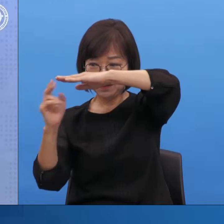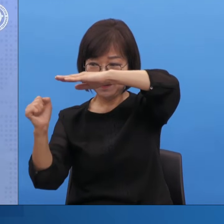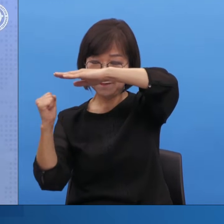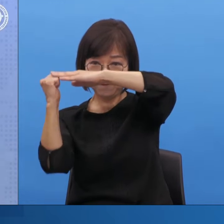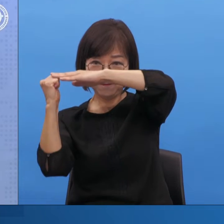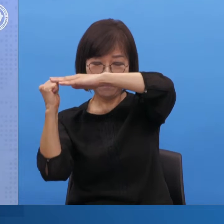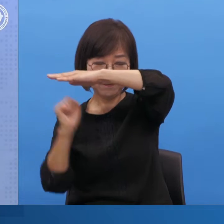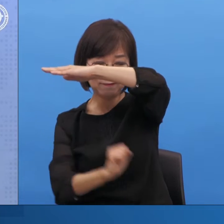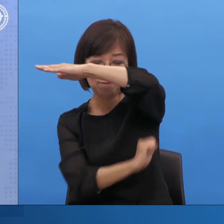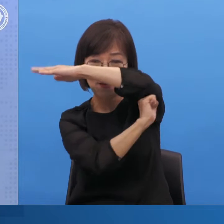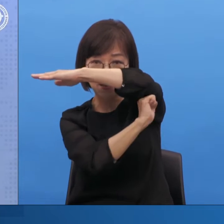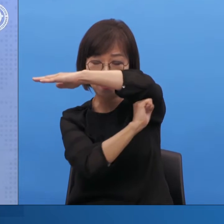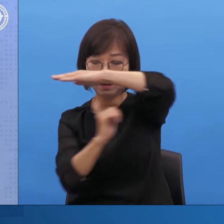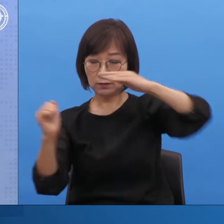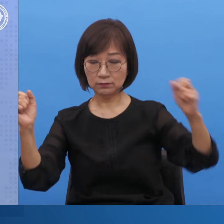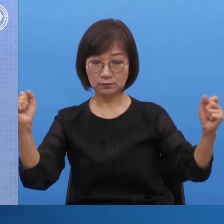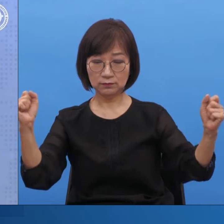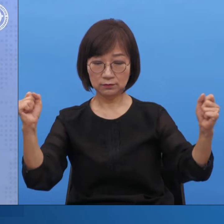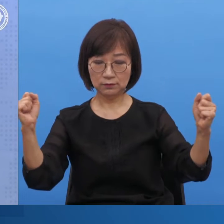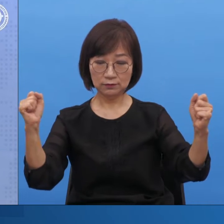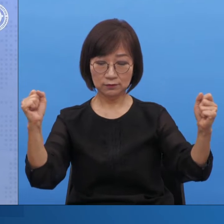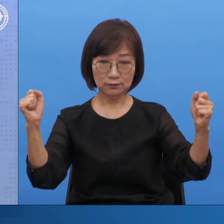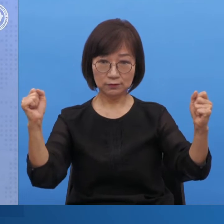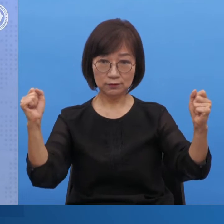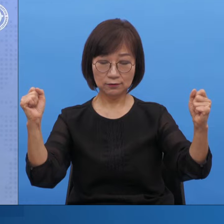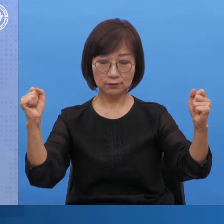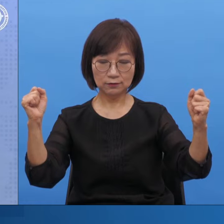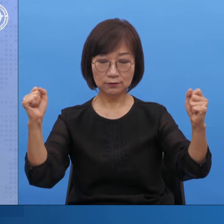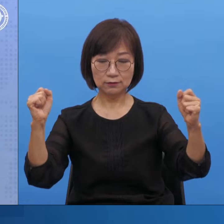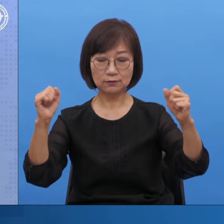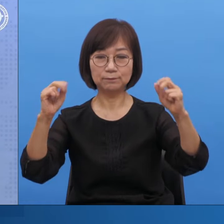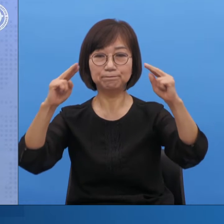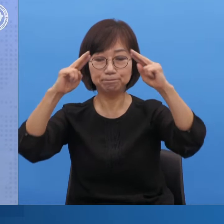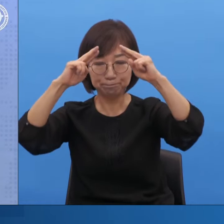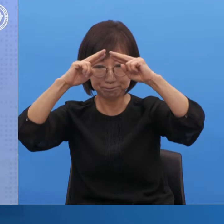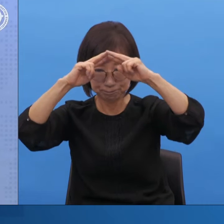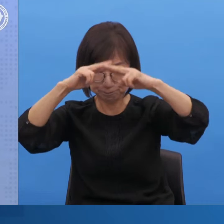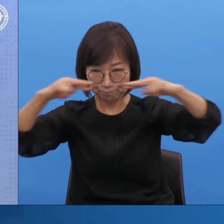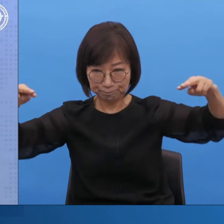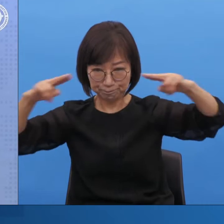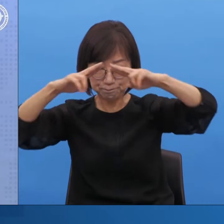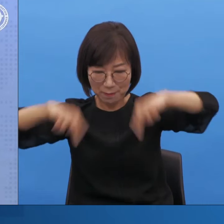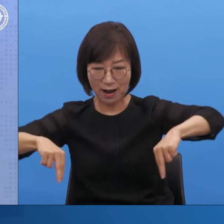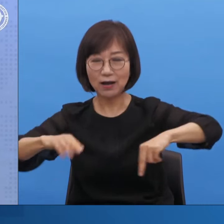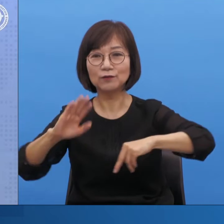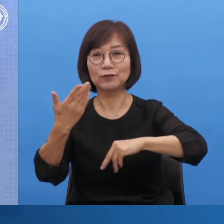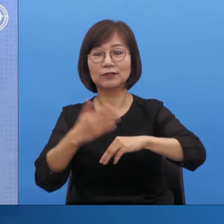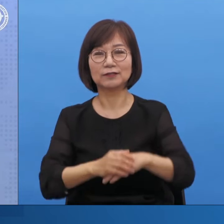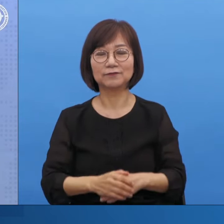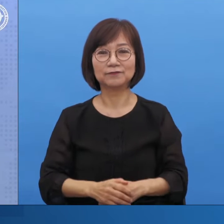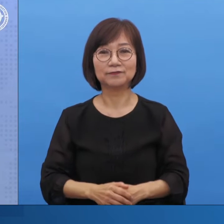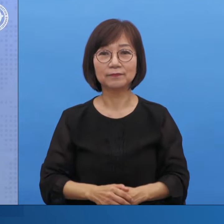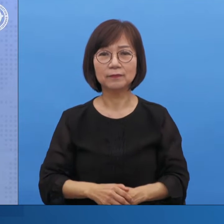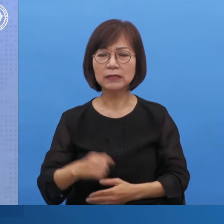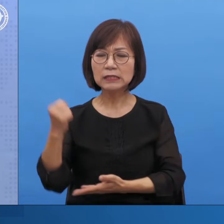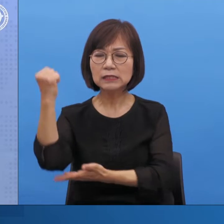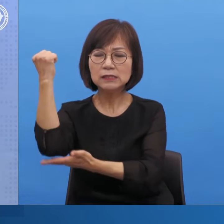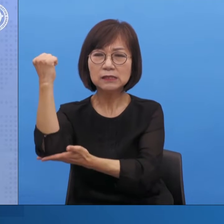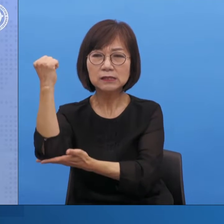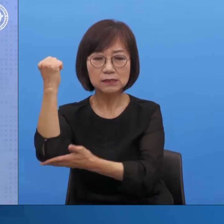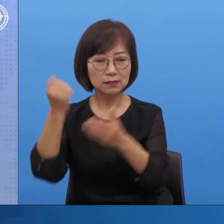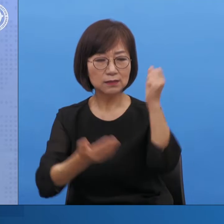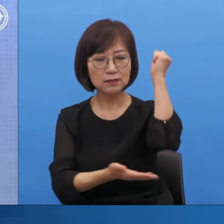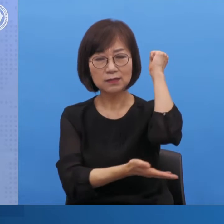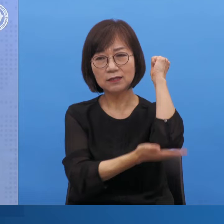to lift up these bridges were collapsing and shaking, it completely 그 collapsed. 기둥은 뭐에 관계 있는가